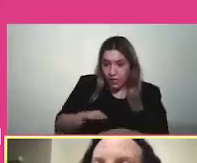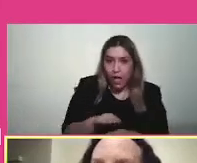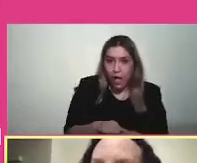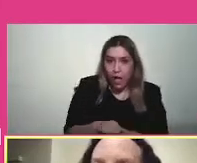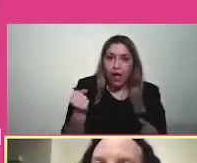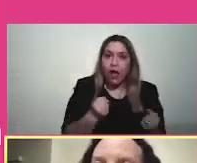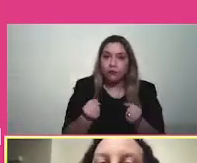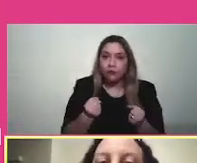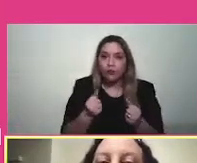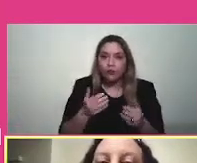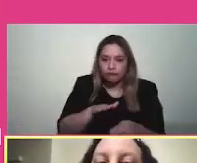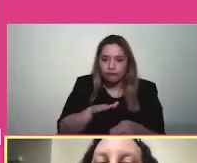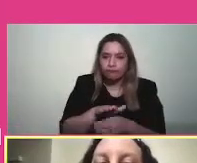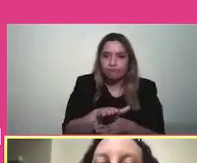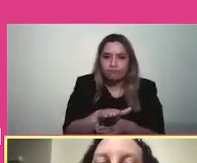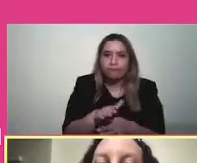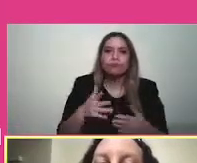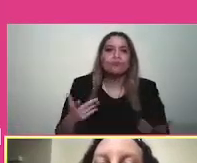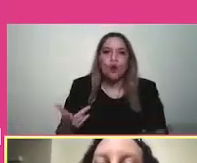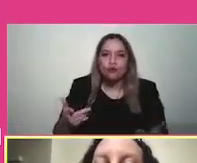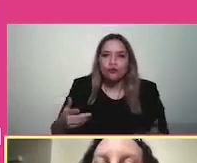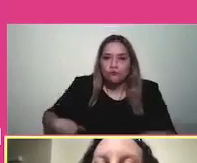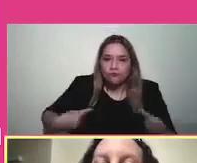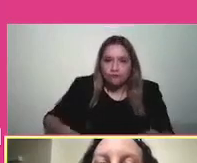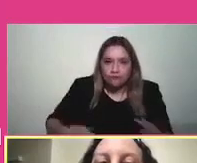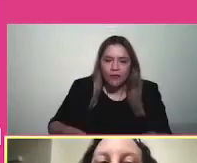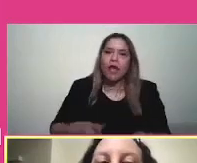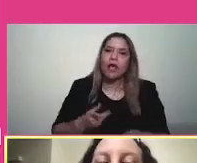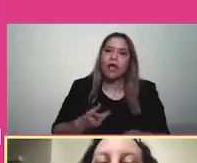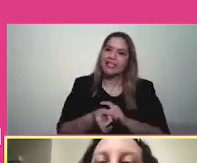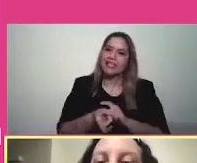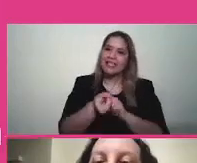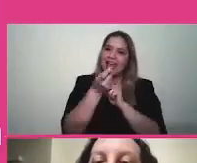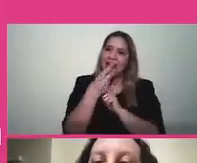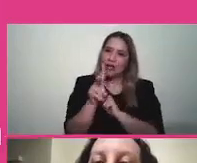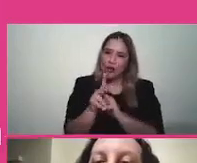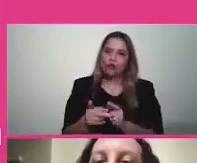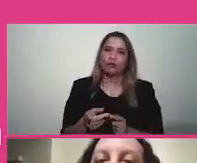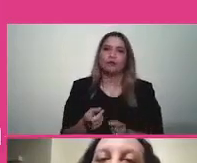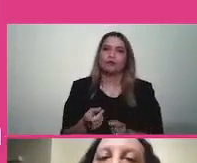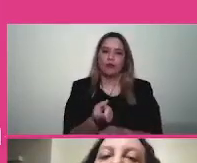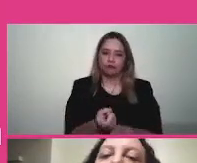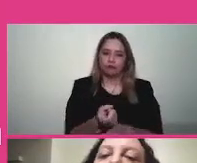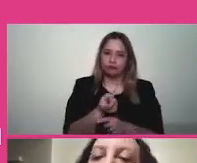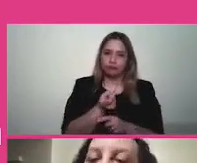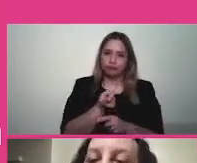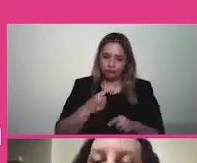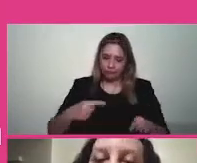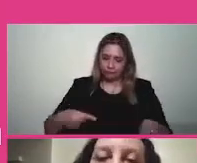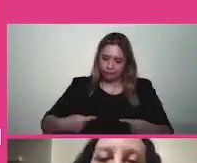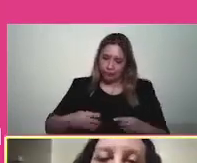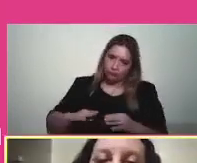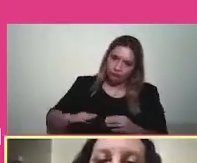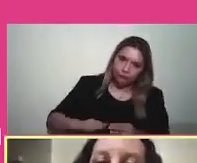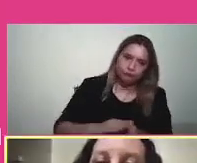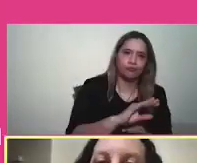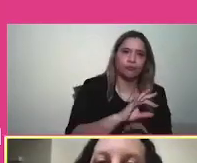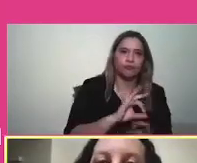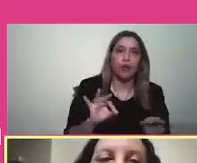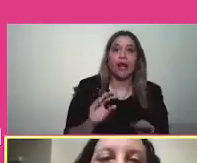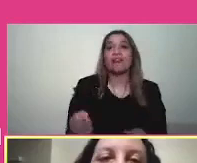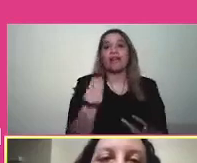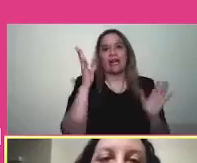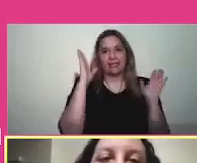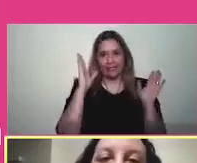γερανό της. Πολύ ωραία. Την κρατάμε αυτή την κάρτα για να τη χρησιμοποιήσουμε αν μας τύχει τέρας του δρόμου. Δεν μας έχει τύχει